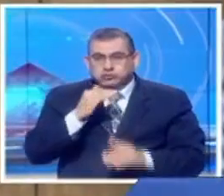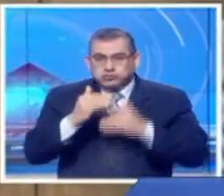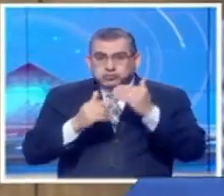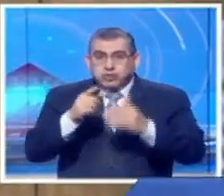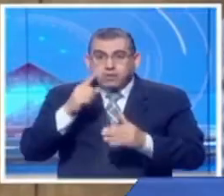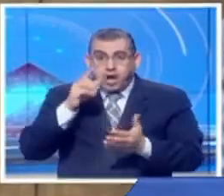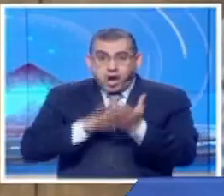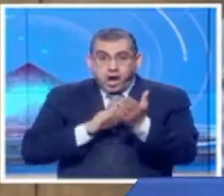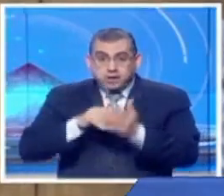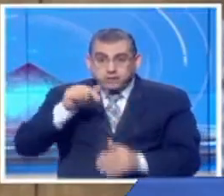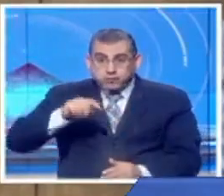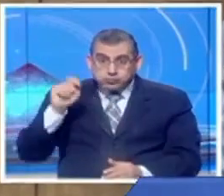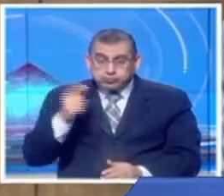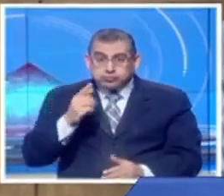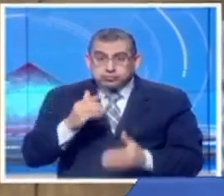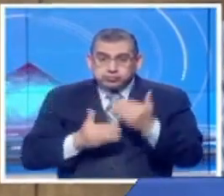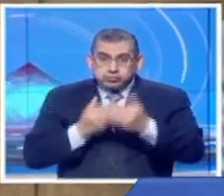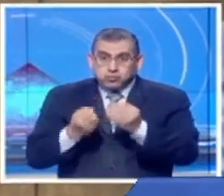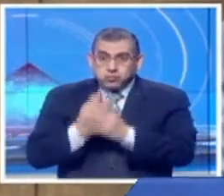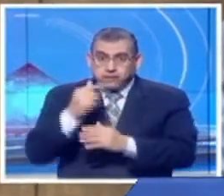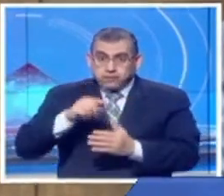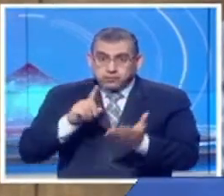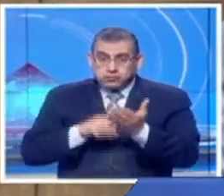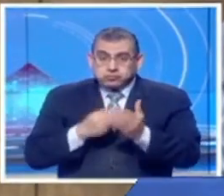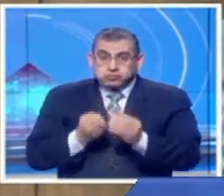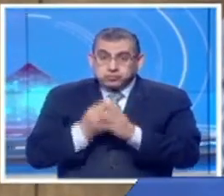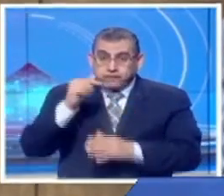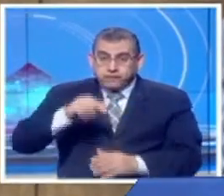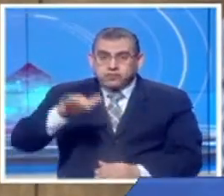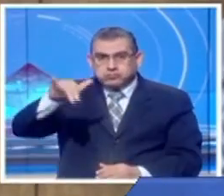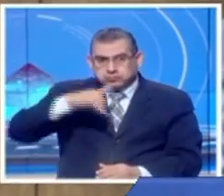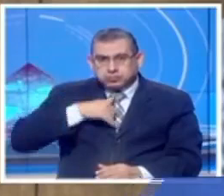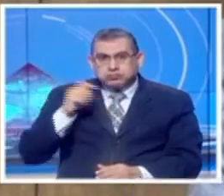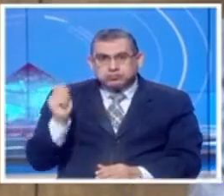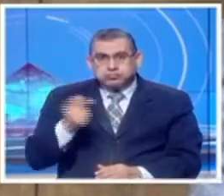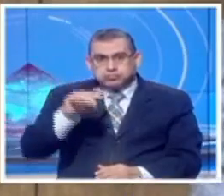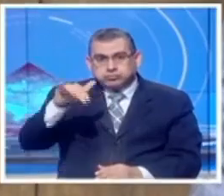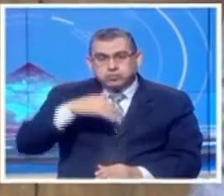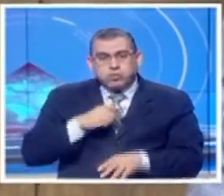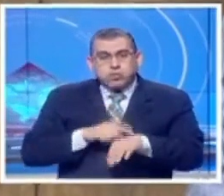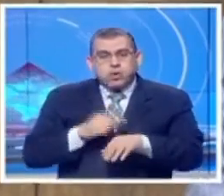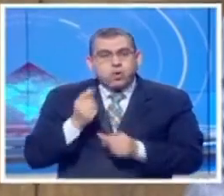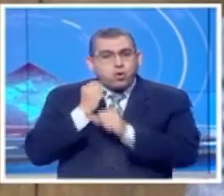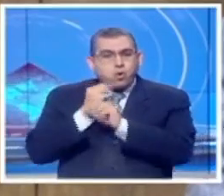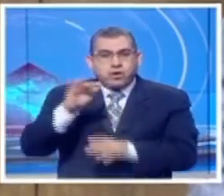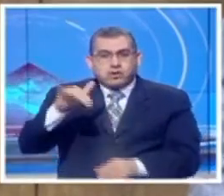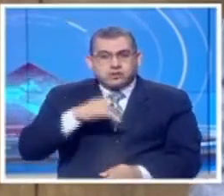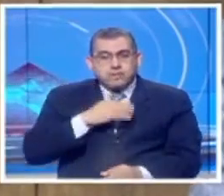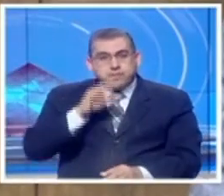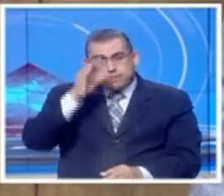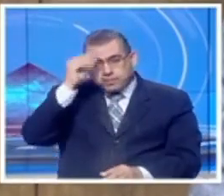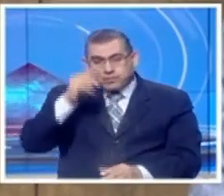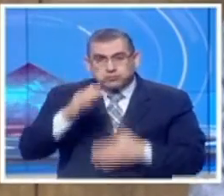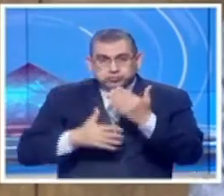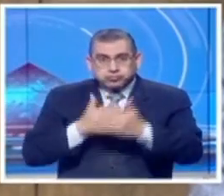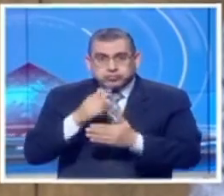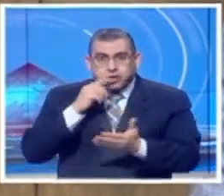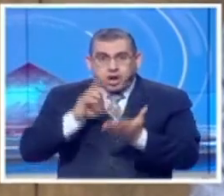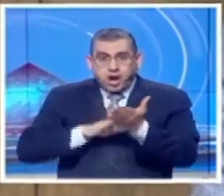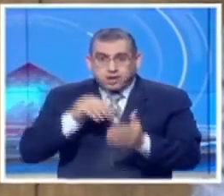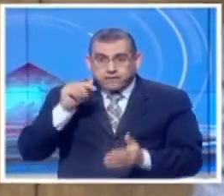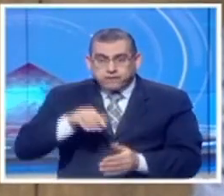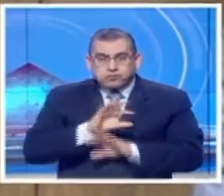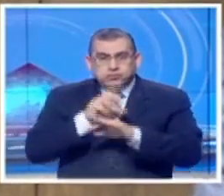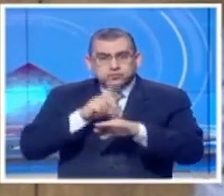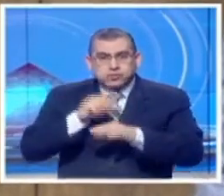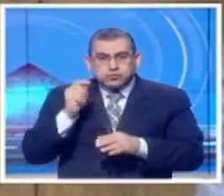في حاله حدوث اي هجمات لا قدر الله او اعراض غير متوقعه من المرض، المريض يقدر يجي في اي وقت. لو حصل اي هجمات بنوفر له الخدمه بالحجز